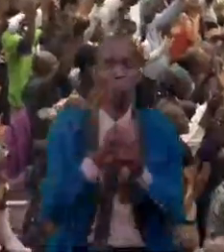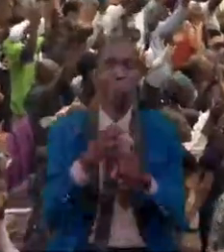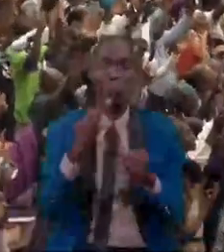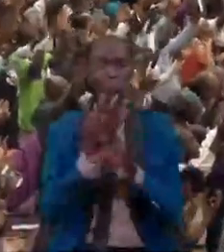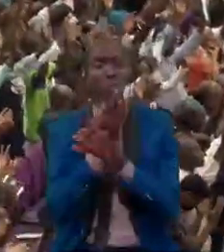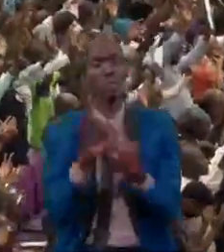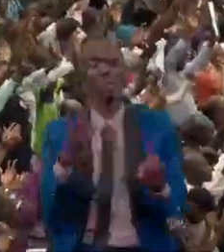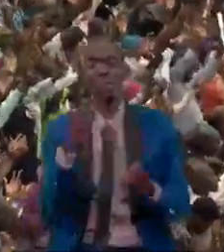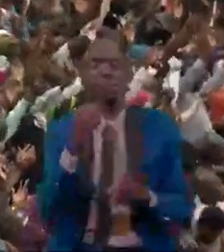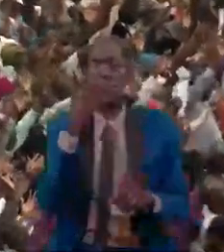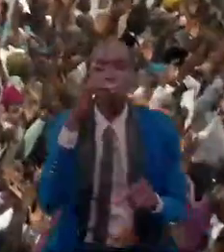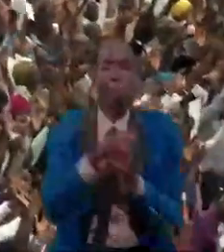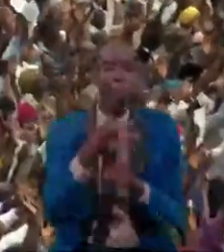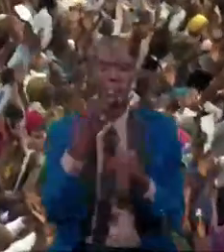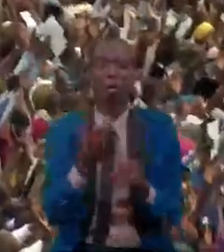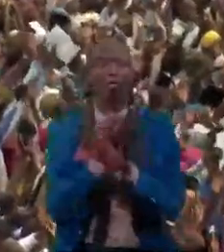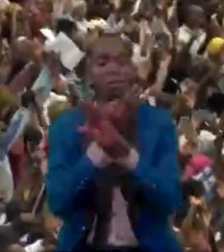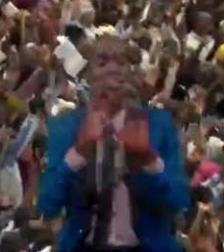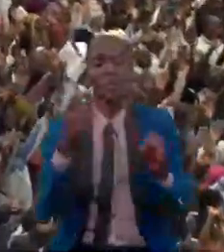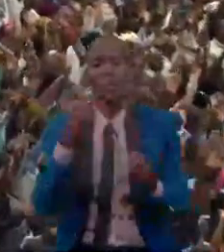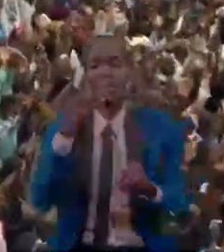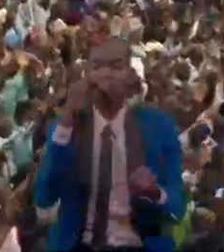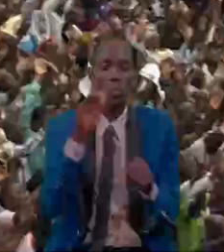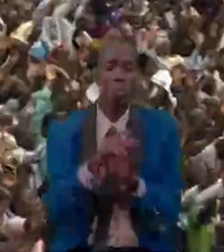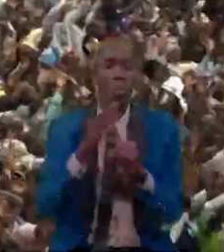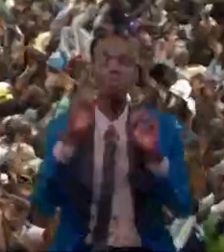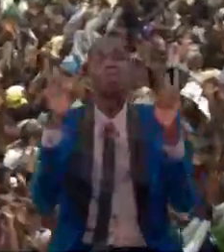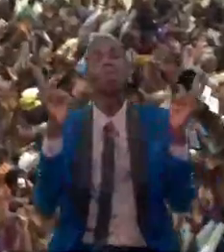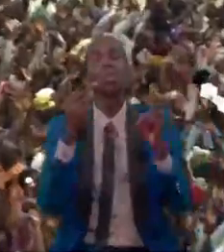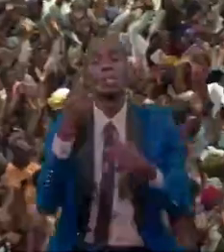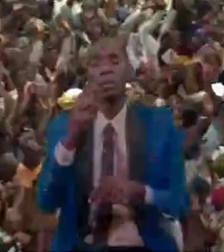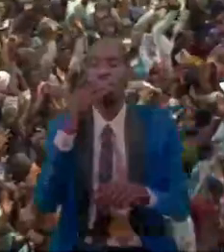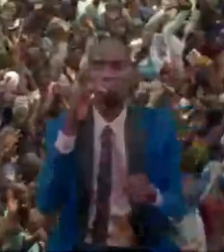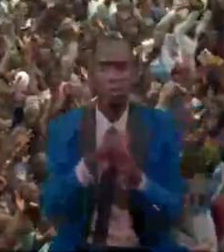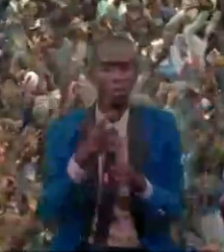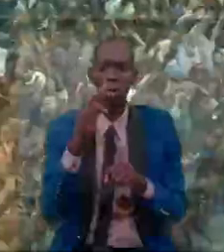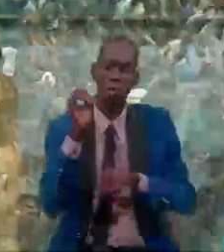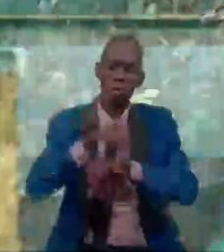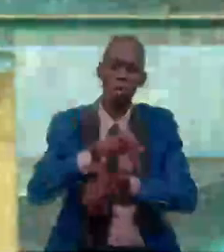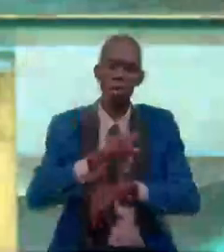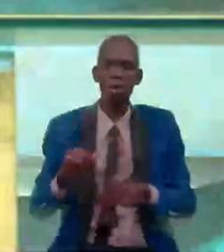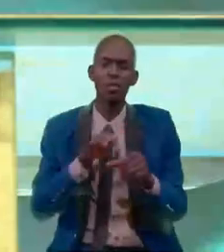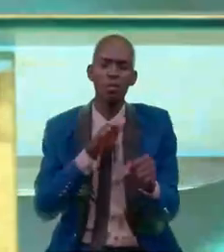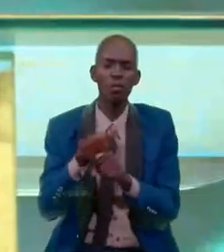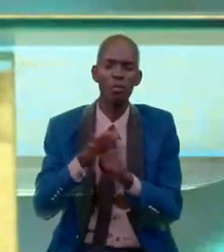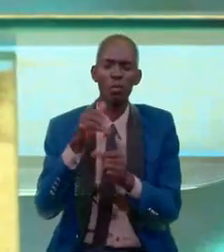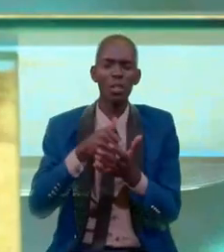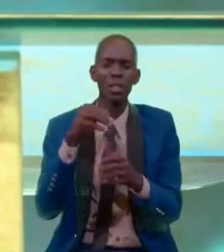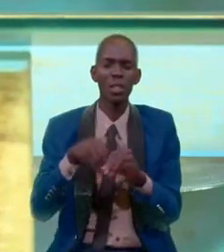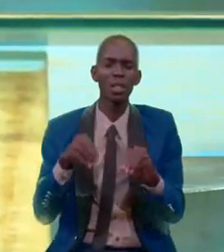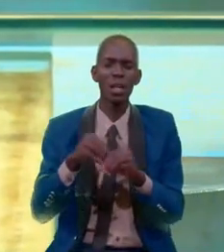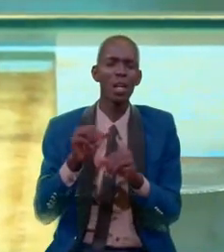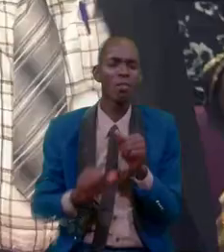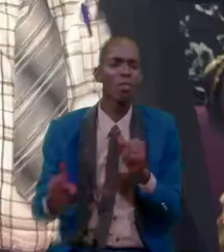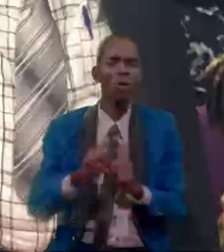La promesse de délivrance. La promesse de libération. La promesse de victoire, la promesse de conquête, accomplis